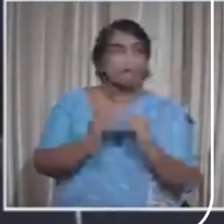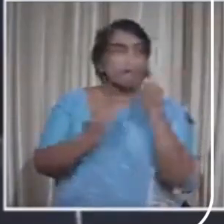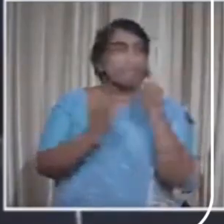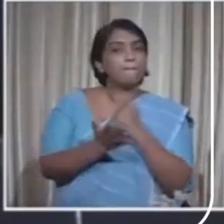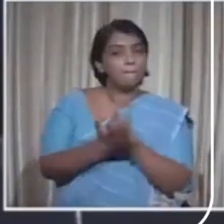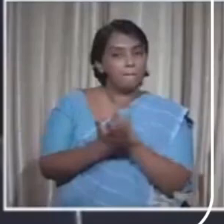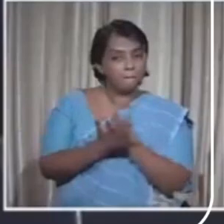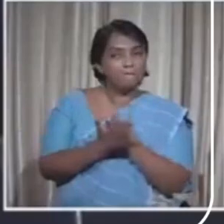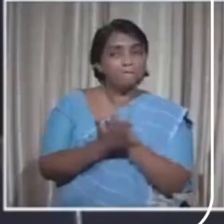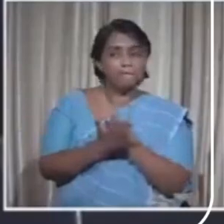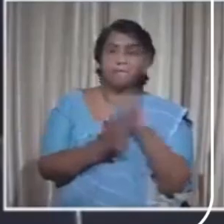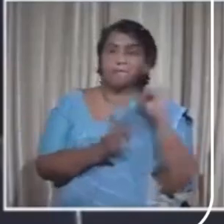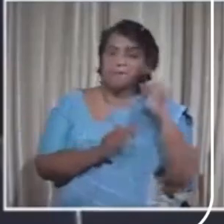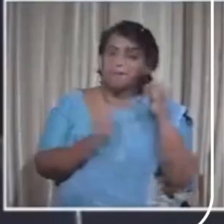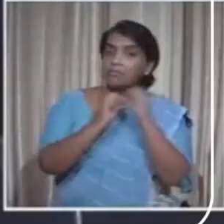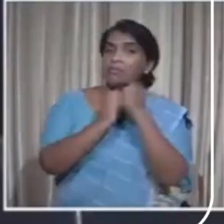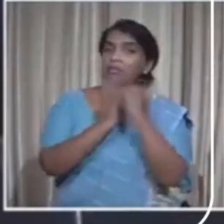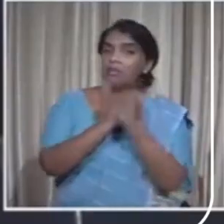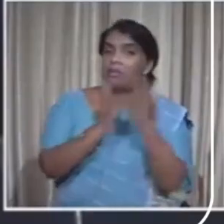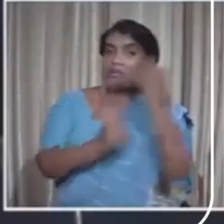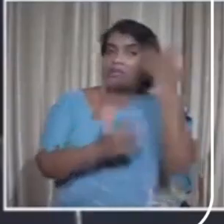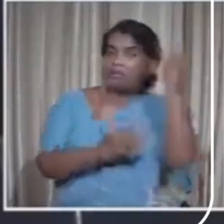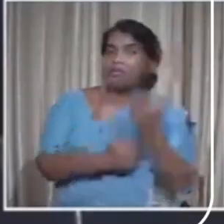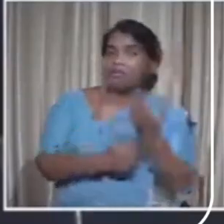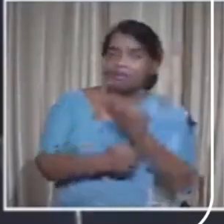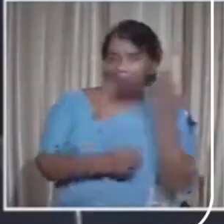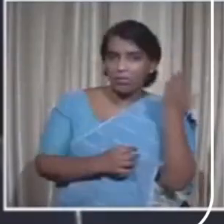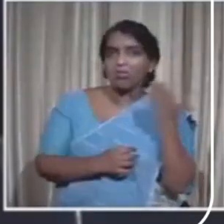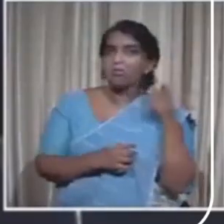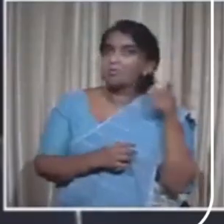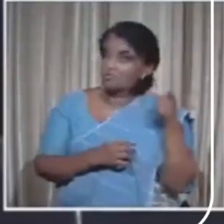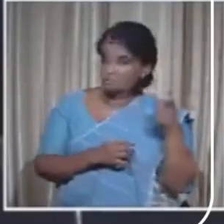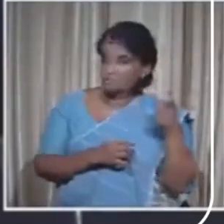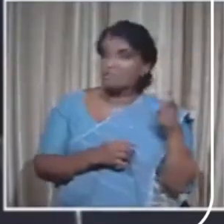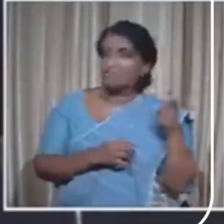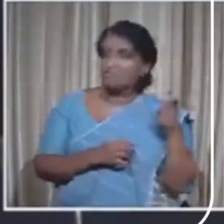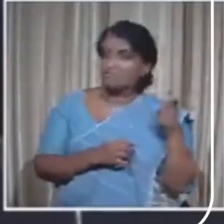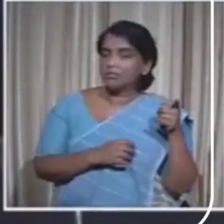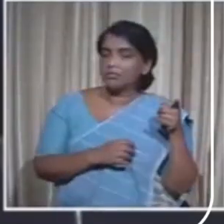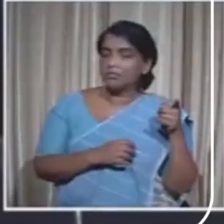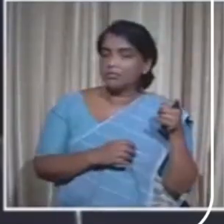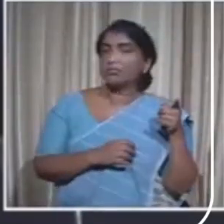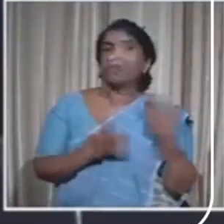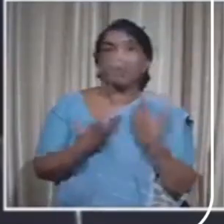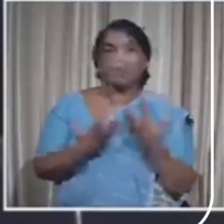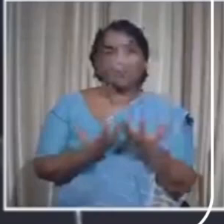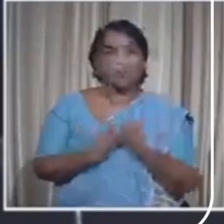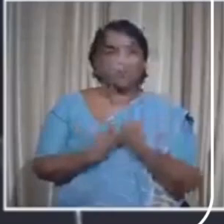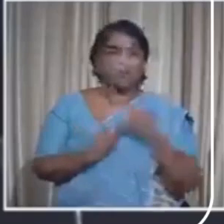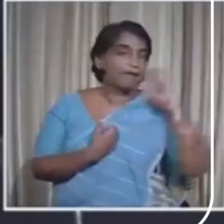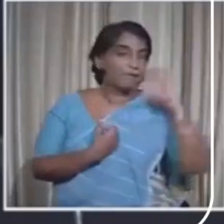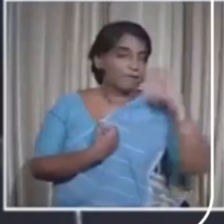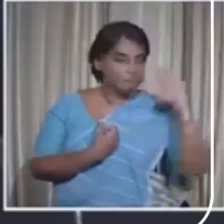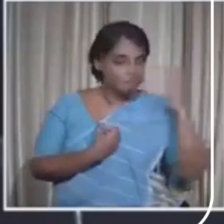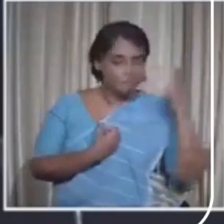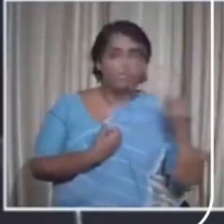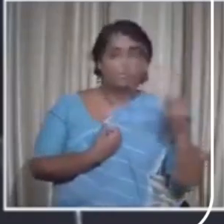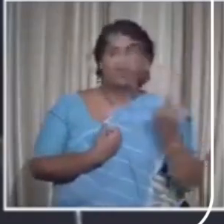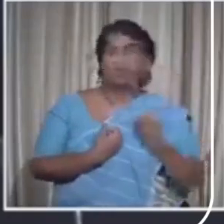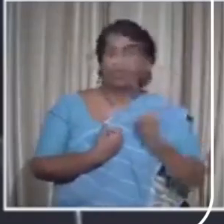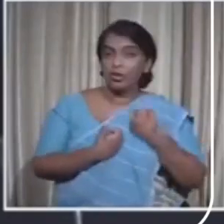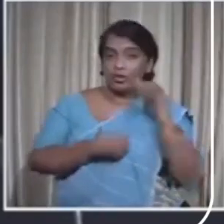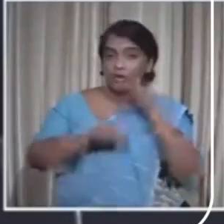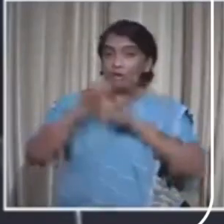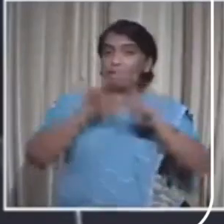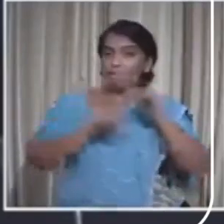බැංකුවෙන් සමහර වැඩ කටයුතු මුදල් ලබා ගන්න පුළුවන්. ඒ කොටසක් තමයි අපිට වුවමනා නම් විශේෂයෙන්ම වෛද්‍ය කටයුතු වලට